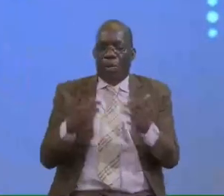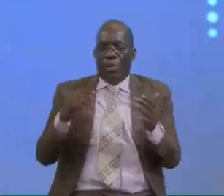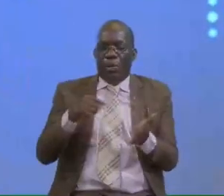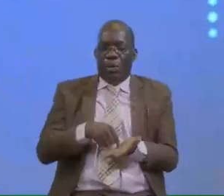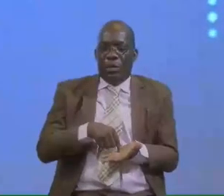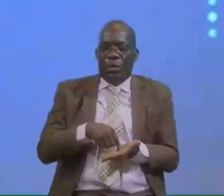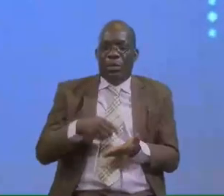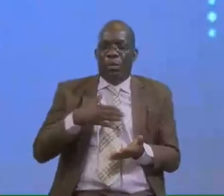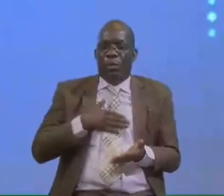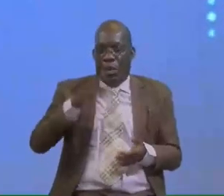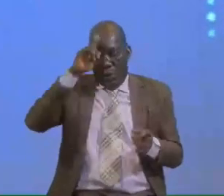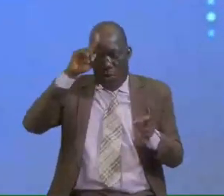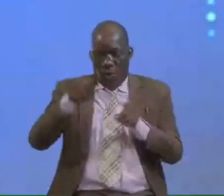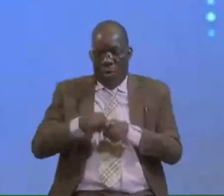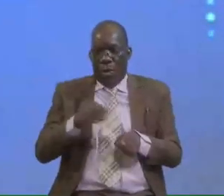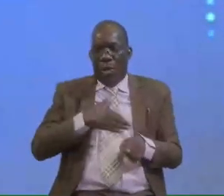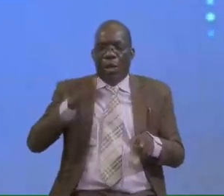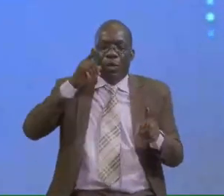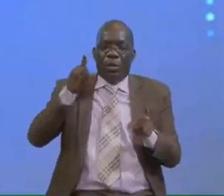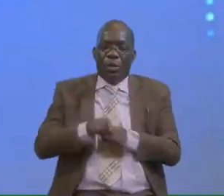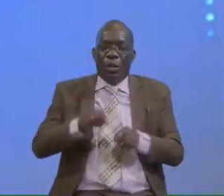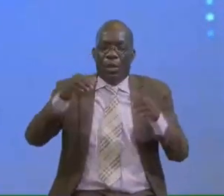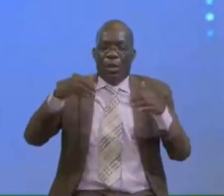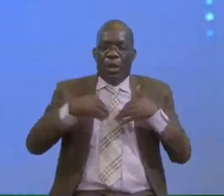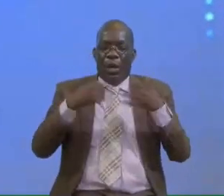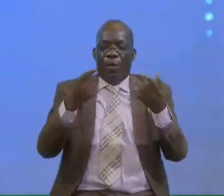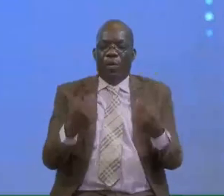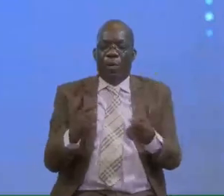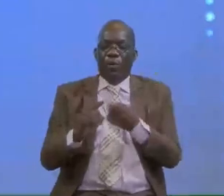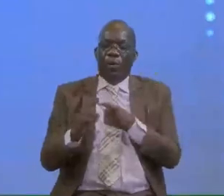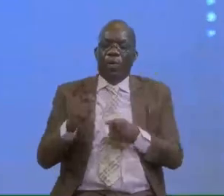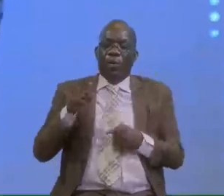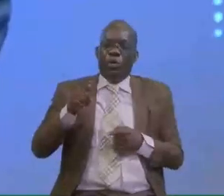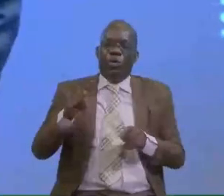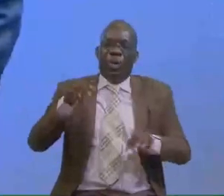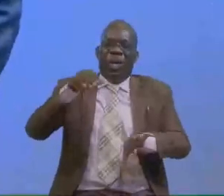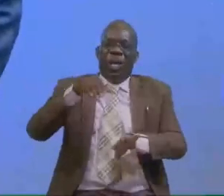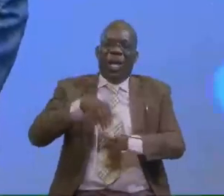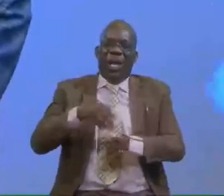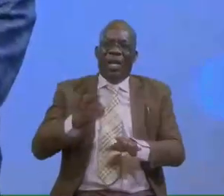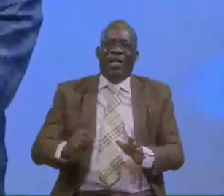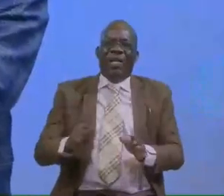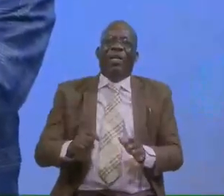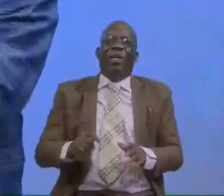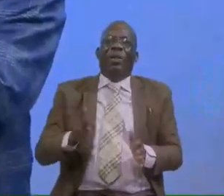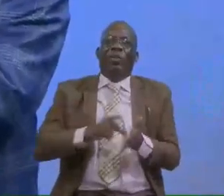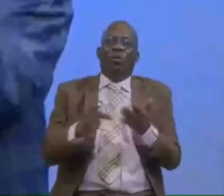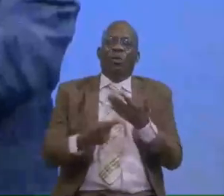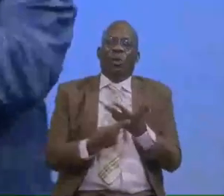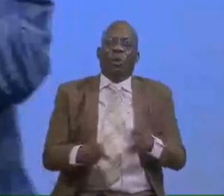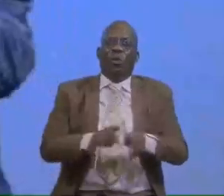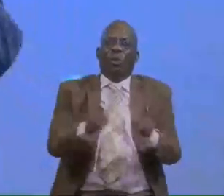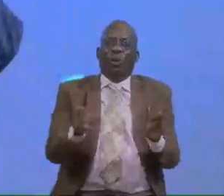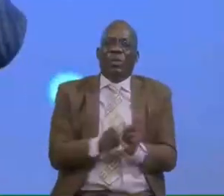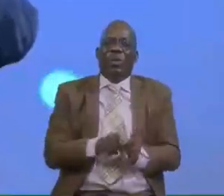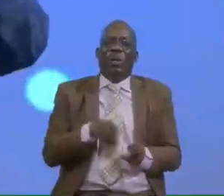tous ces frères et sœurs sont venus à toi. Ici, au lieu Alpha, là-bas, en